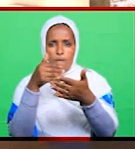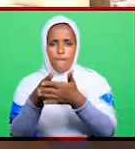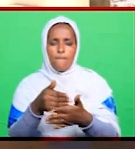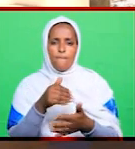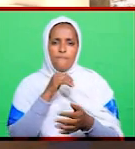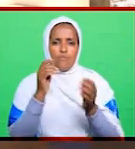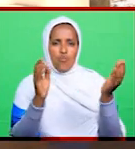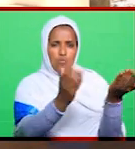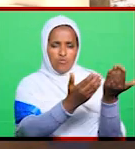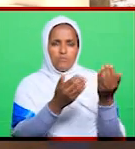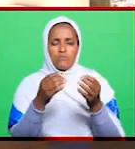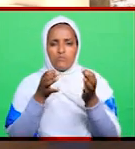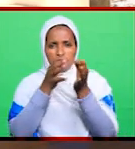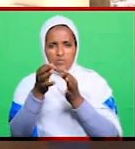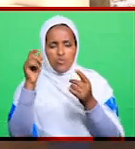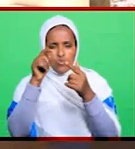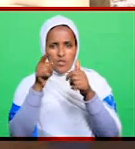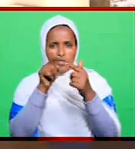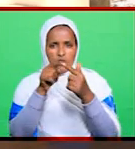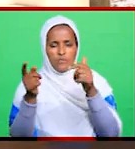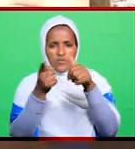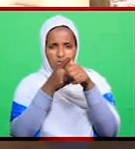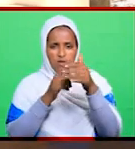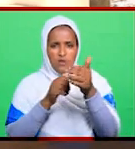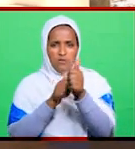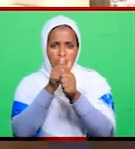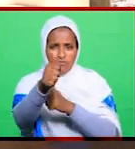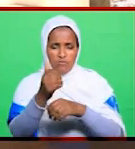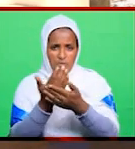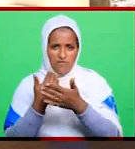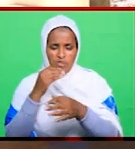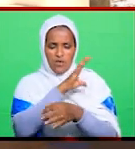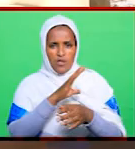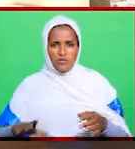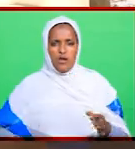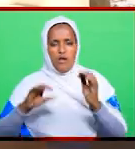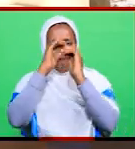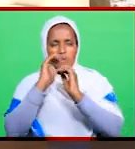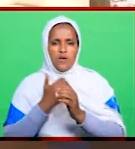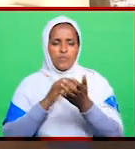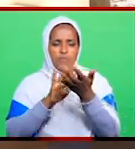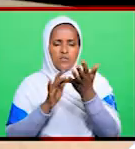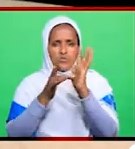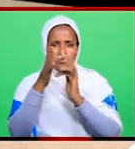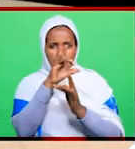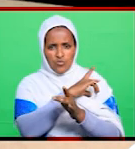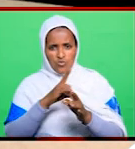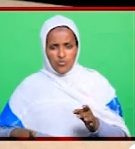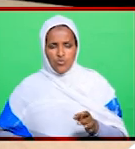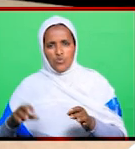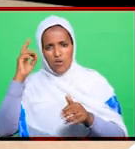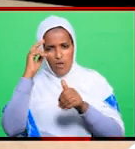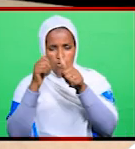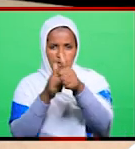እናንተ የማናደርስ መሆኑን ከወዲሁ እንገልጻለን። ወደ መጀመሪያው መሰናዶ ከማለፋችን በፊት ጌታችን አምላካችን መድኃኒታችን